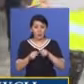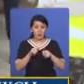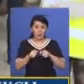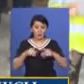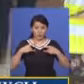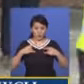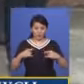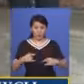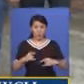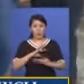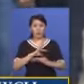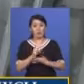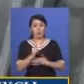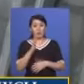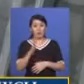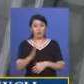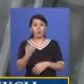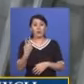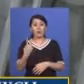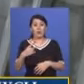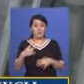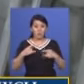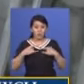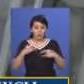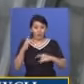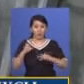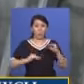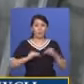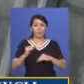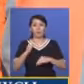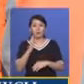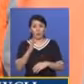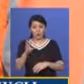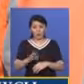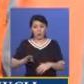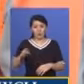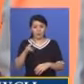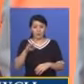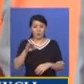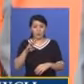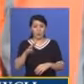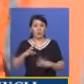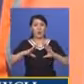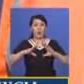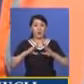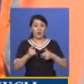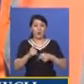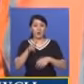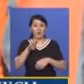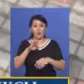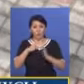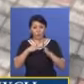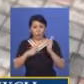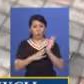аппаратымен жарақтандырылады. Бұған қоса 20 өкпені жасанды желдету қондырғысы орнатылады. Облыс әкімінің айтуынша, бүгінде әлемді шарпыған